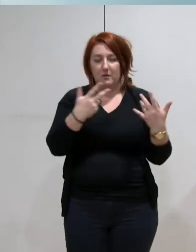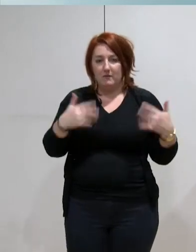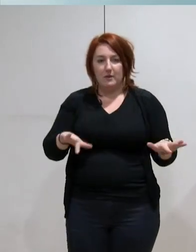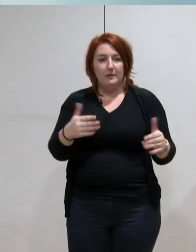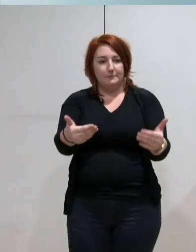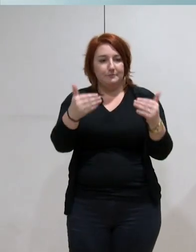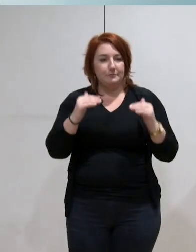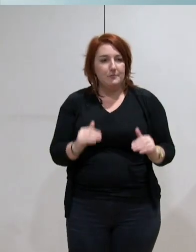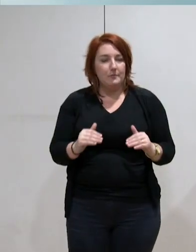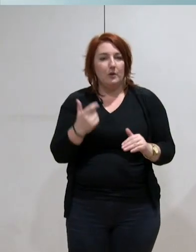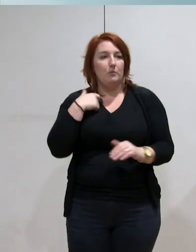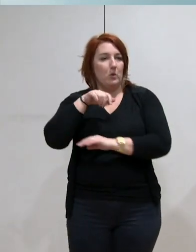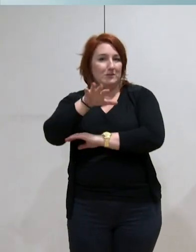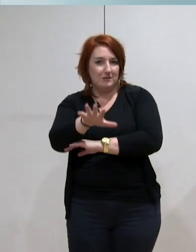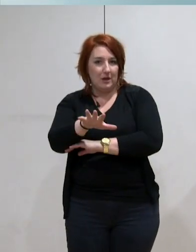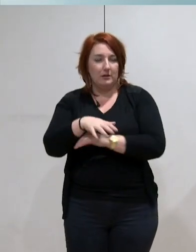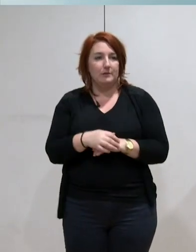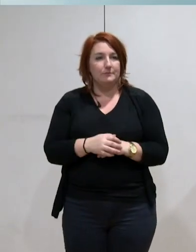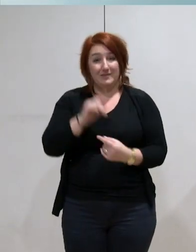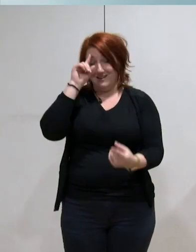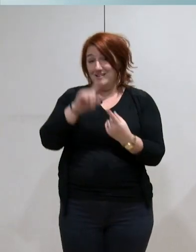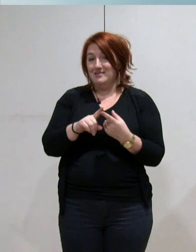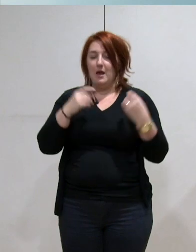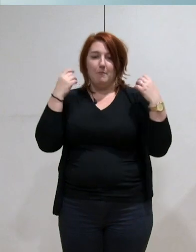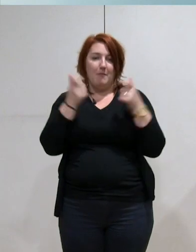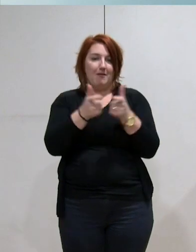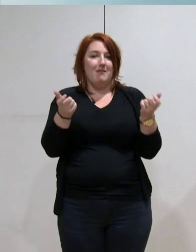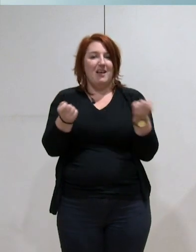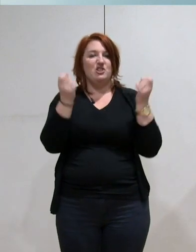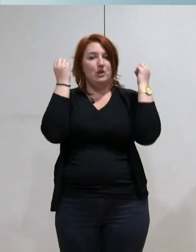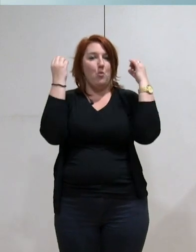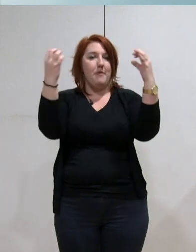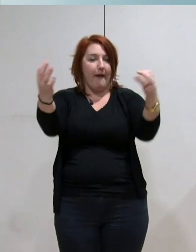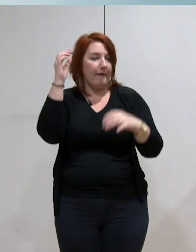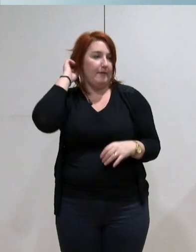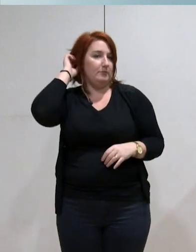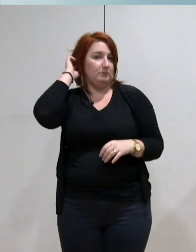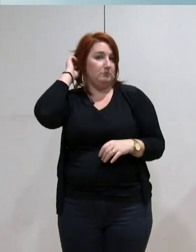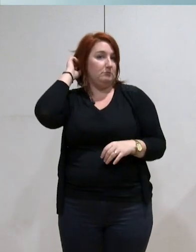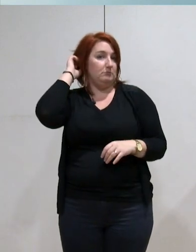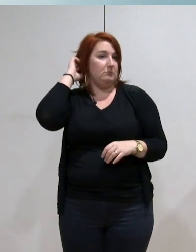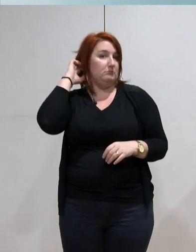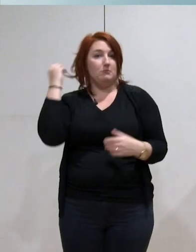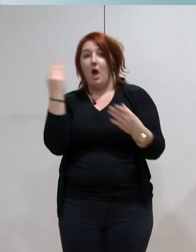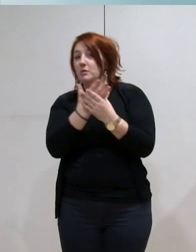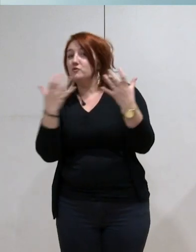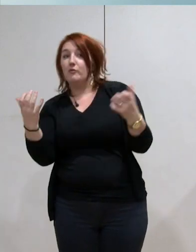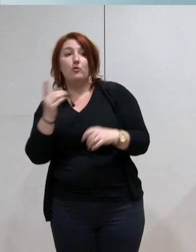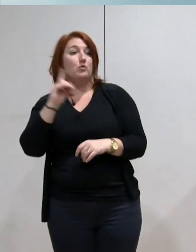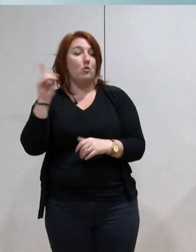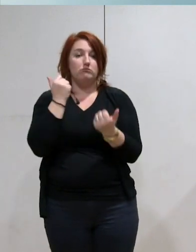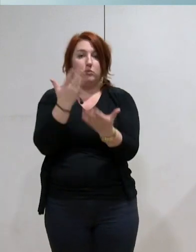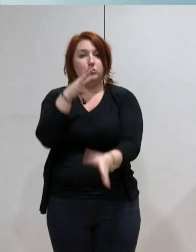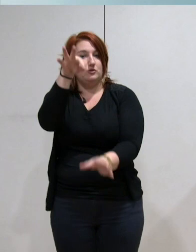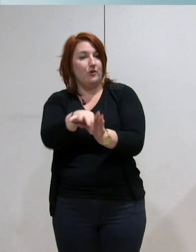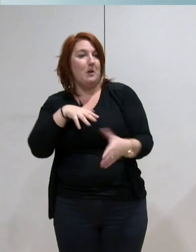adopté la 5 porte sur la régie lumière a-til des intervention non je le mets au voix